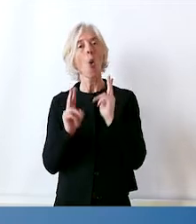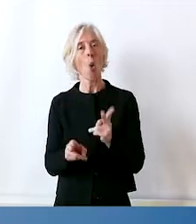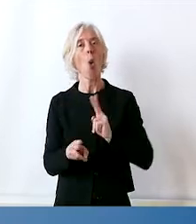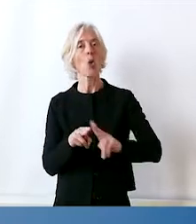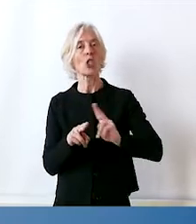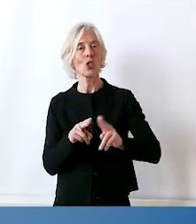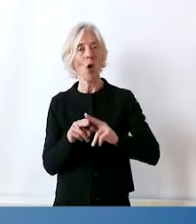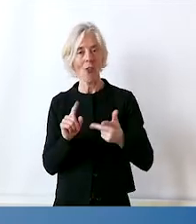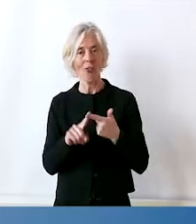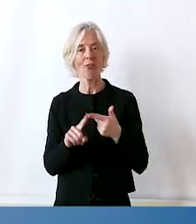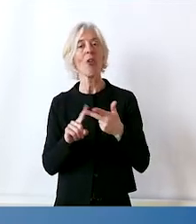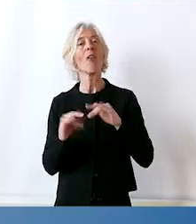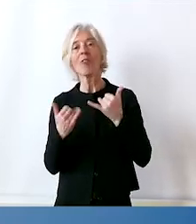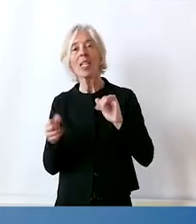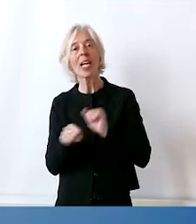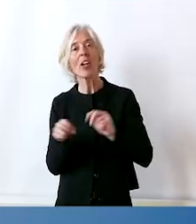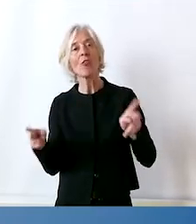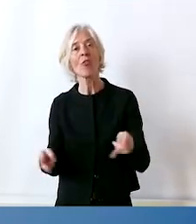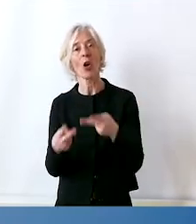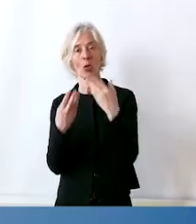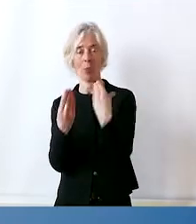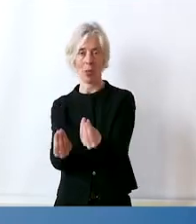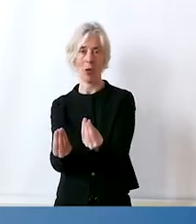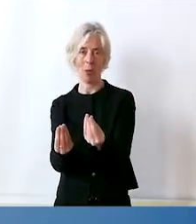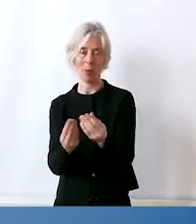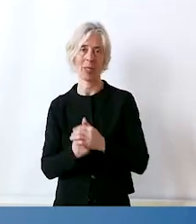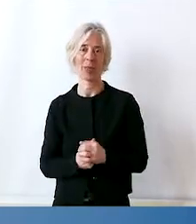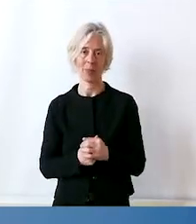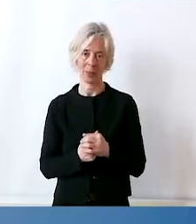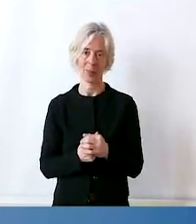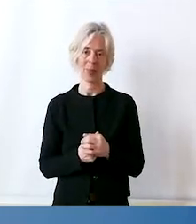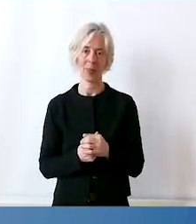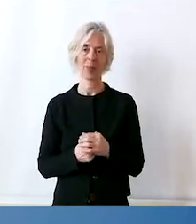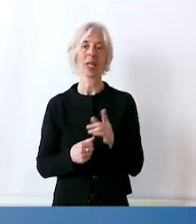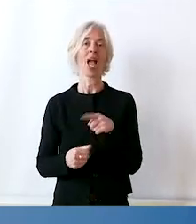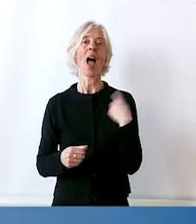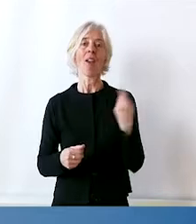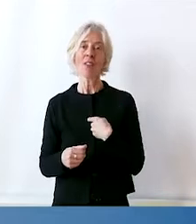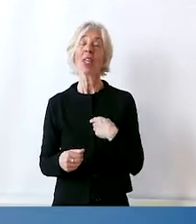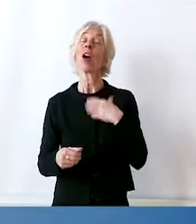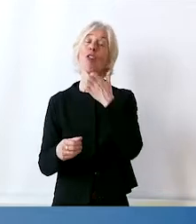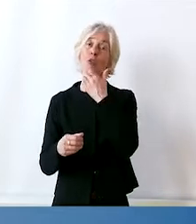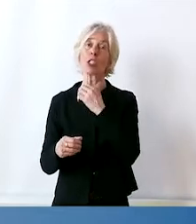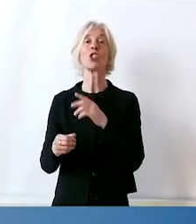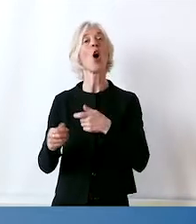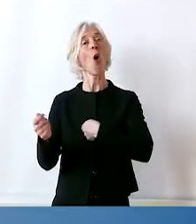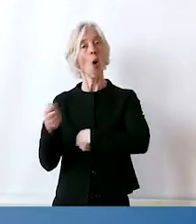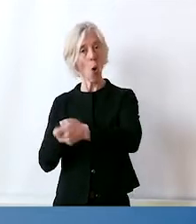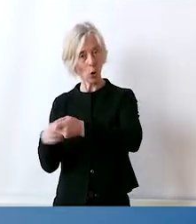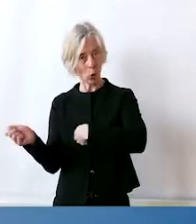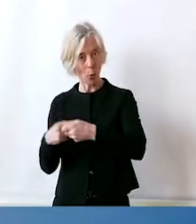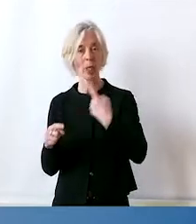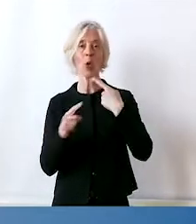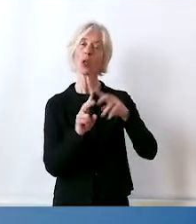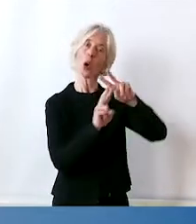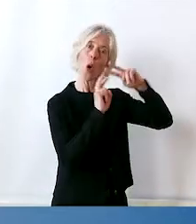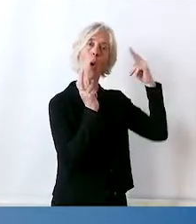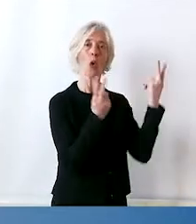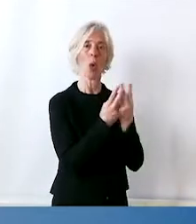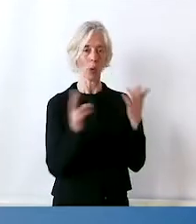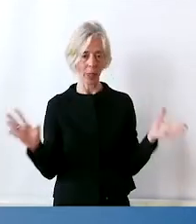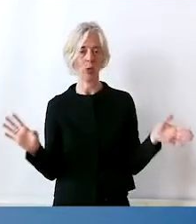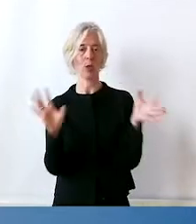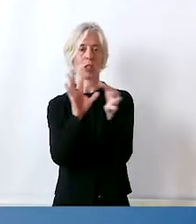dem Zugang zu Fördermitteln. Es gilt der Welt zu zeigen, dass wir Ökonomie und Ökologie erfolgreich vereinen und niemand